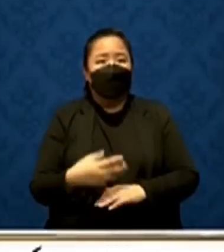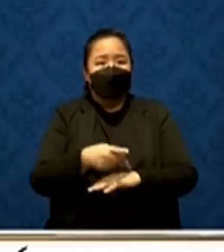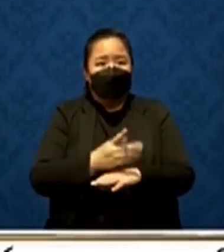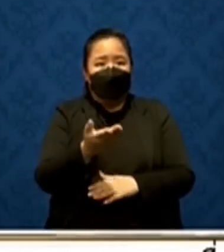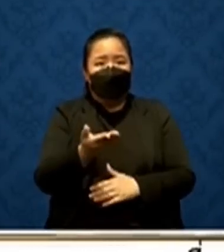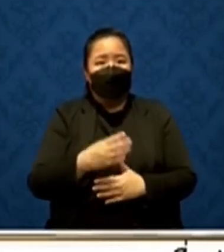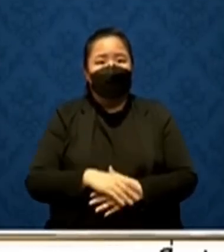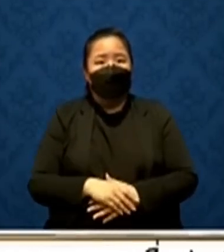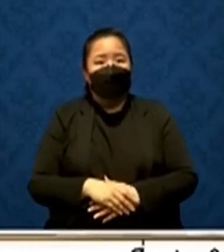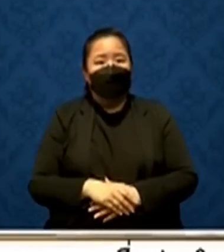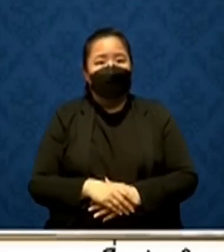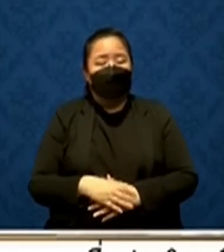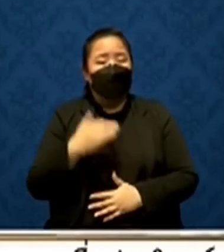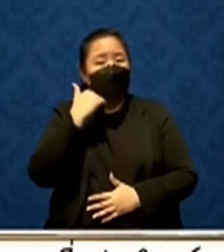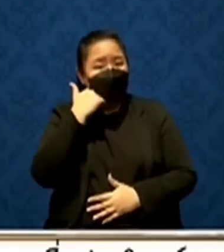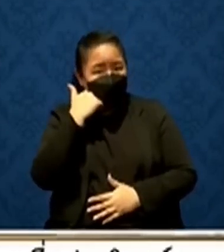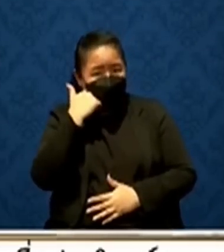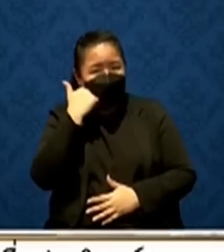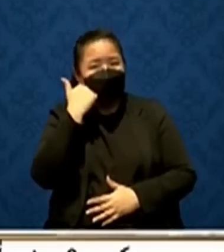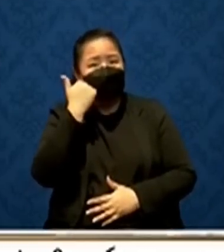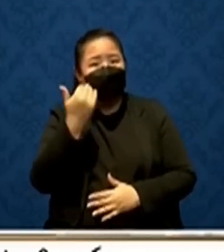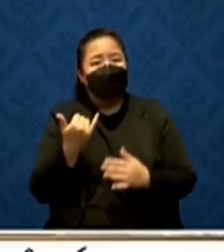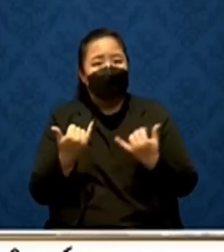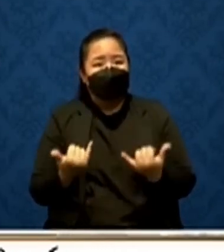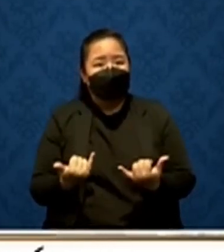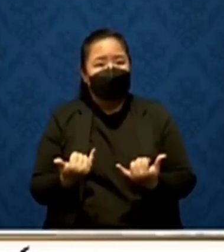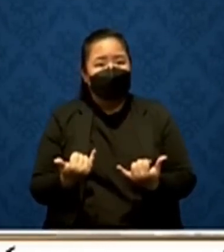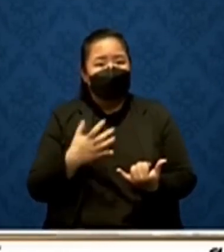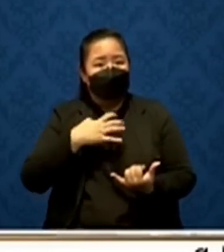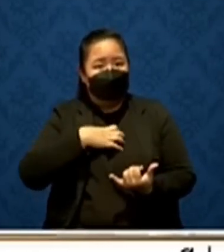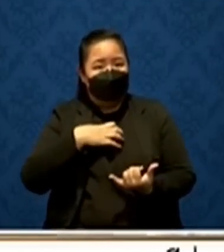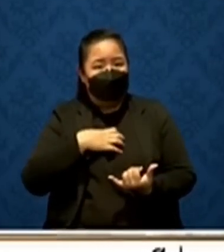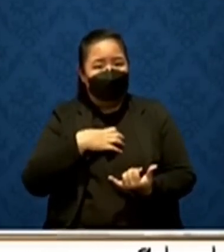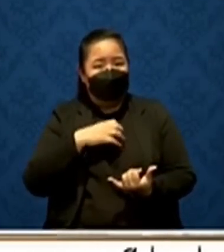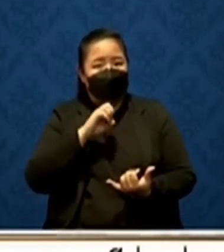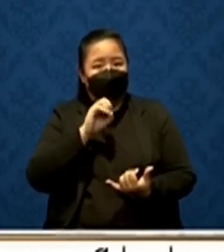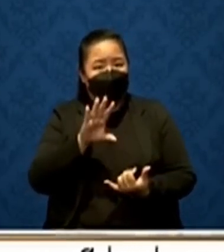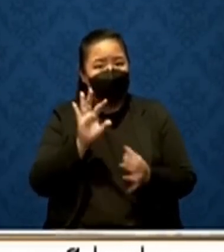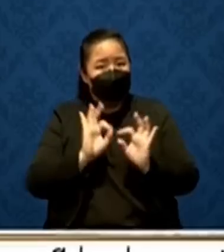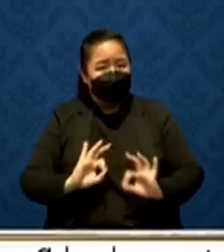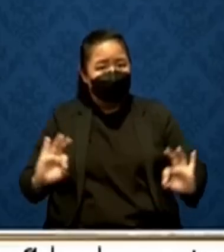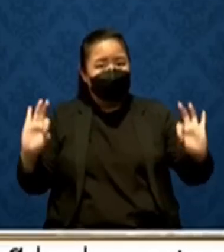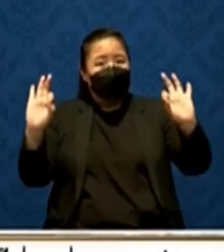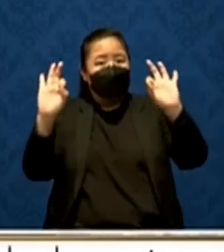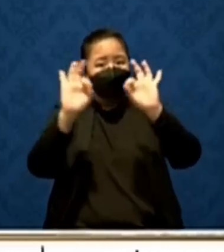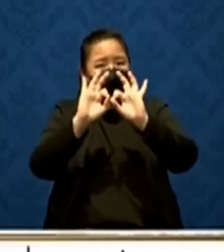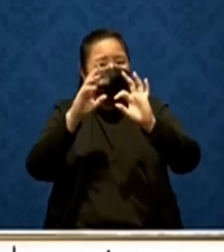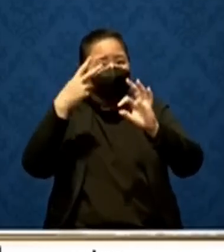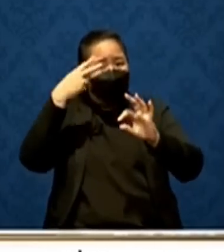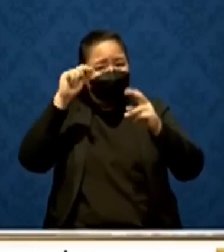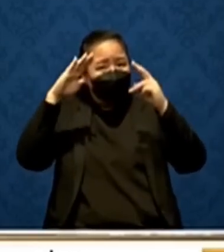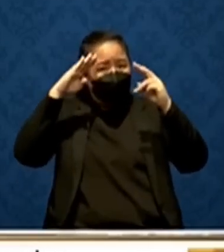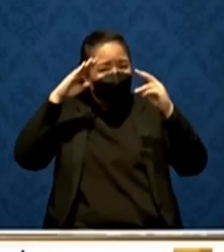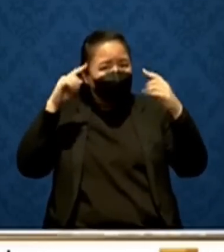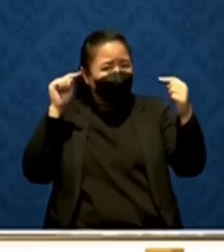กับความอับอายที่เกิดขึ้นสิ่งที่ผมอยากจะเน้นย้ำเรื่องเพราะว่าผู้นำและขาดวิสัยทัศน์ของผู้